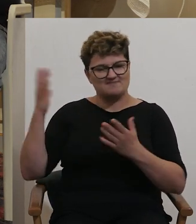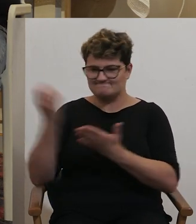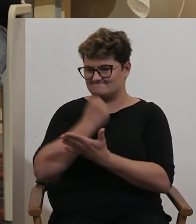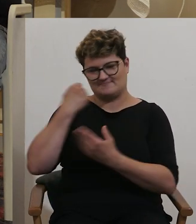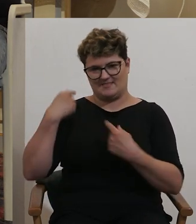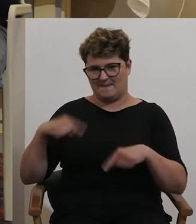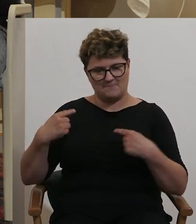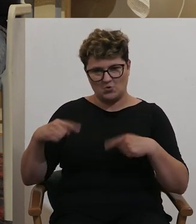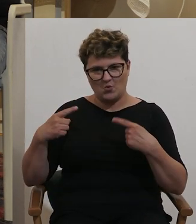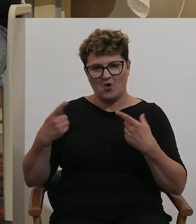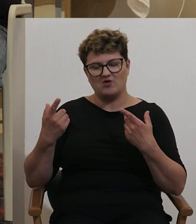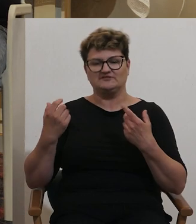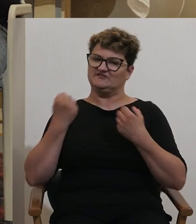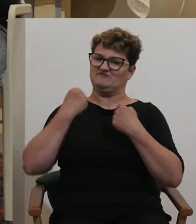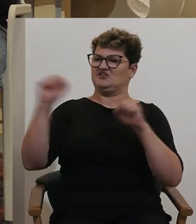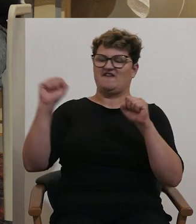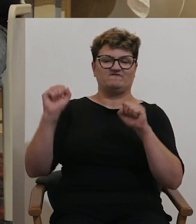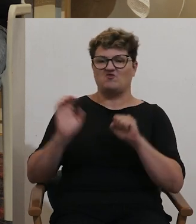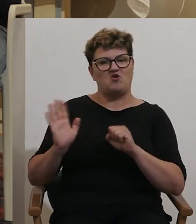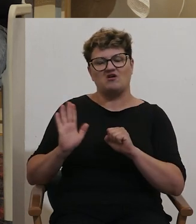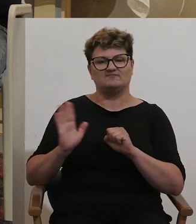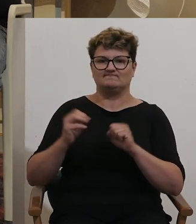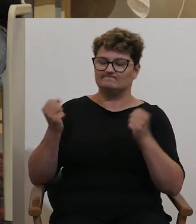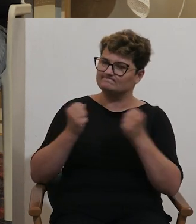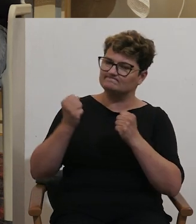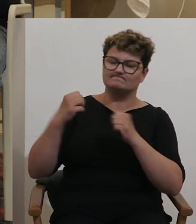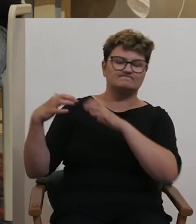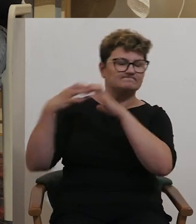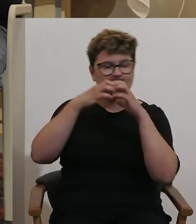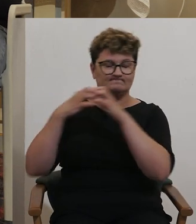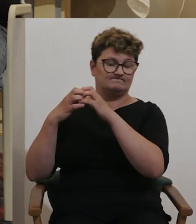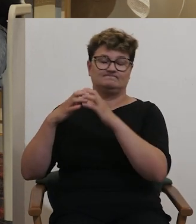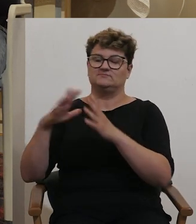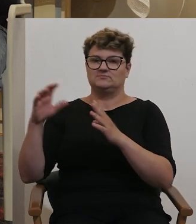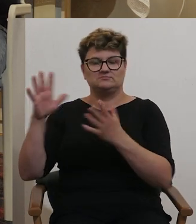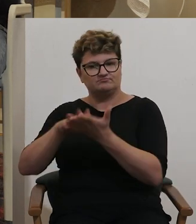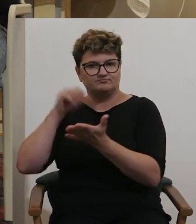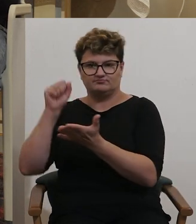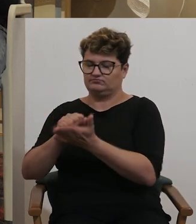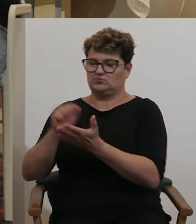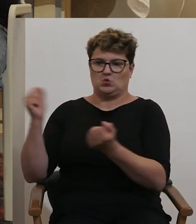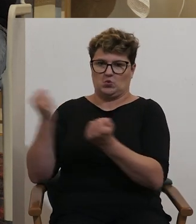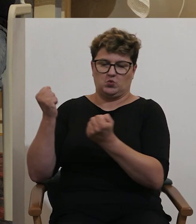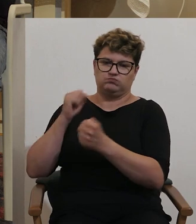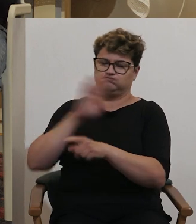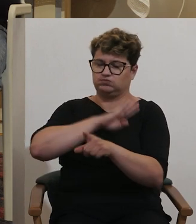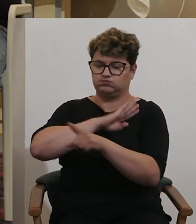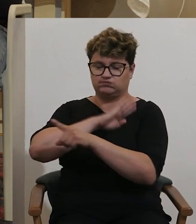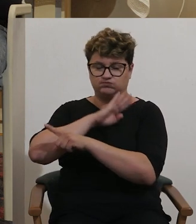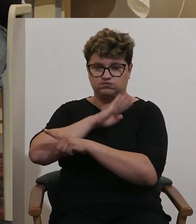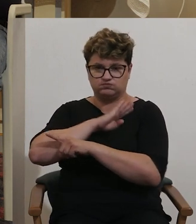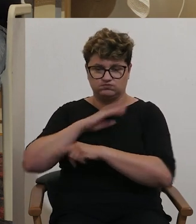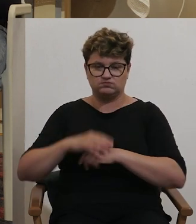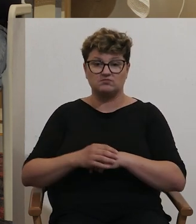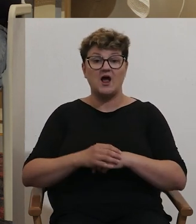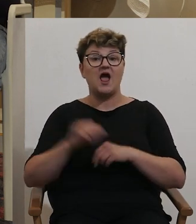zwycięstwo, była to bardzo krwawa masakra dywizji. A po 89